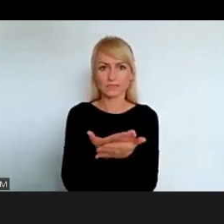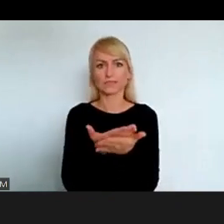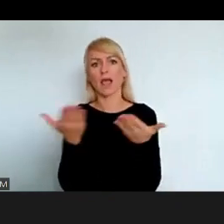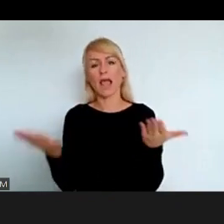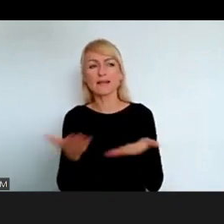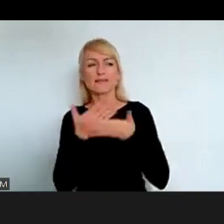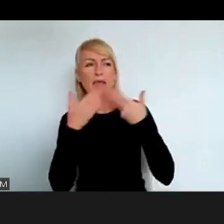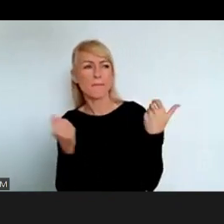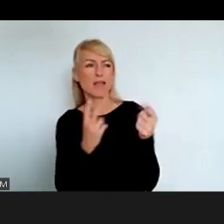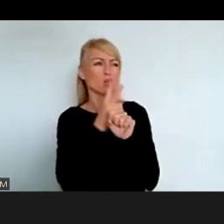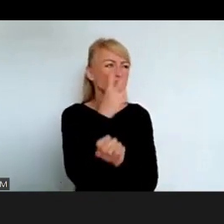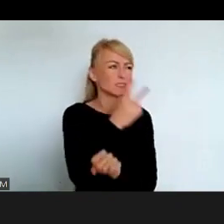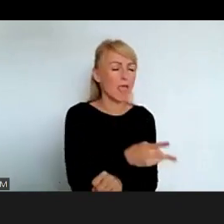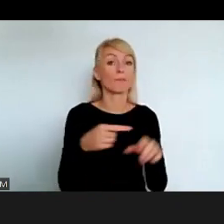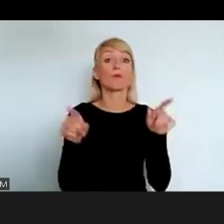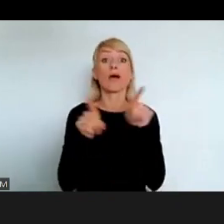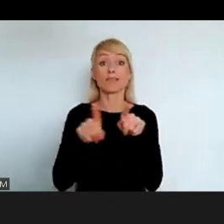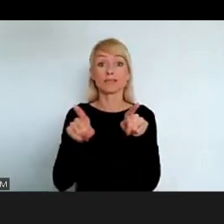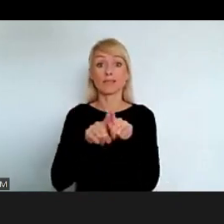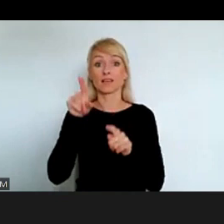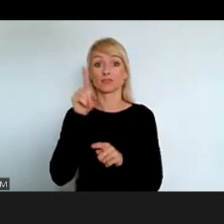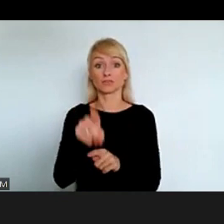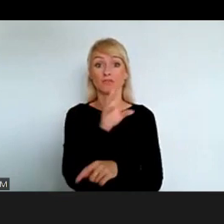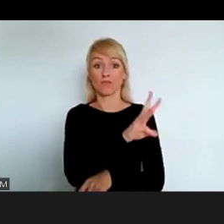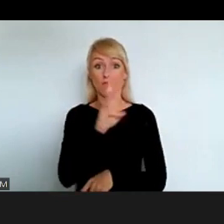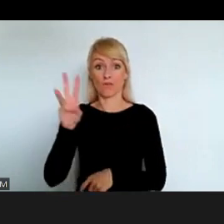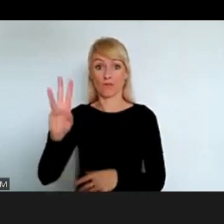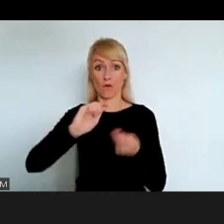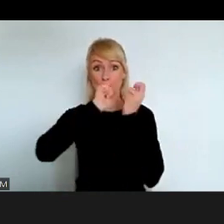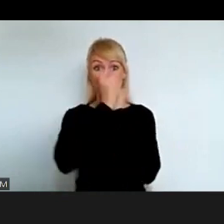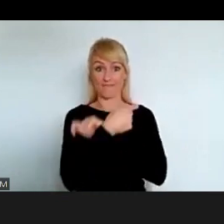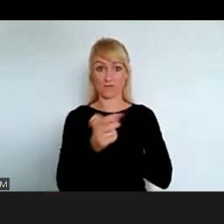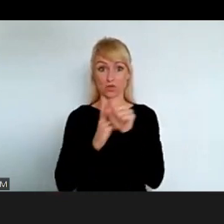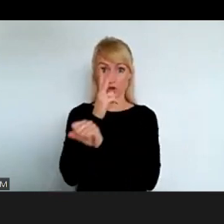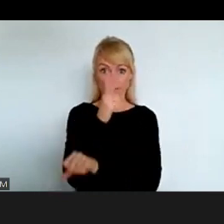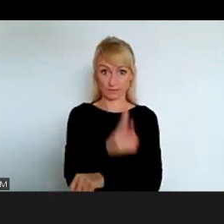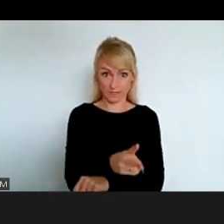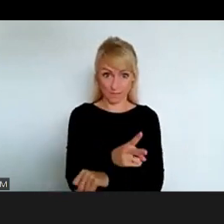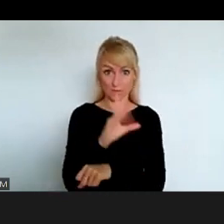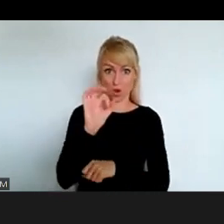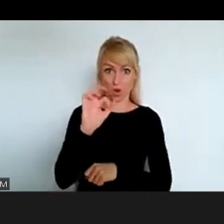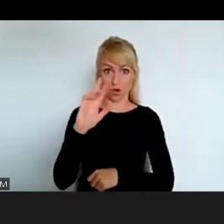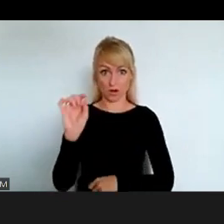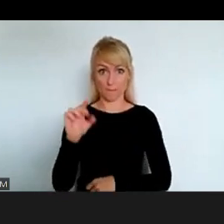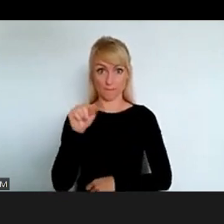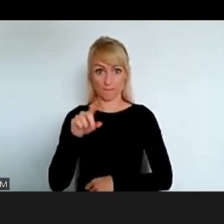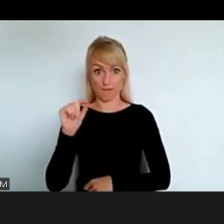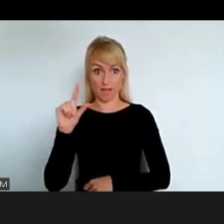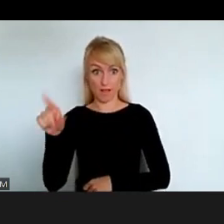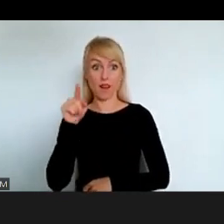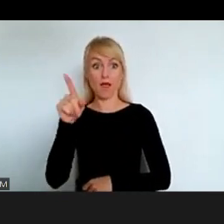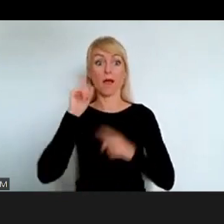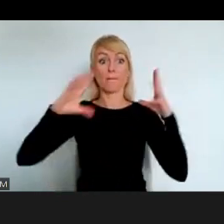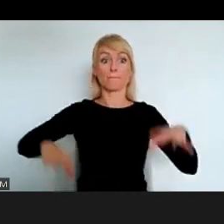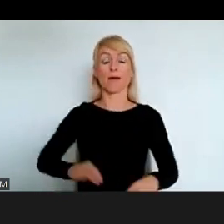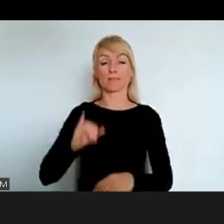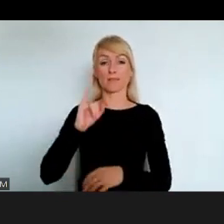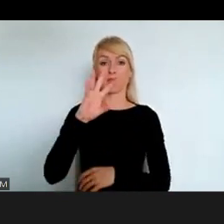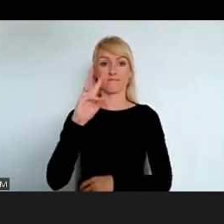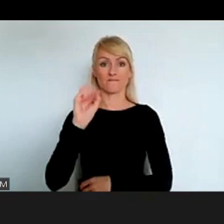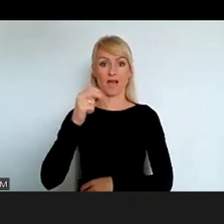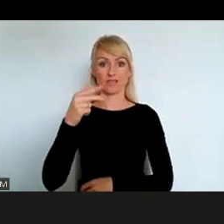stronę dostępność.pfron.org.pl pan Łukasz Iwancio, naczelnik Wydziału do Spraw Postępowań